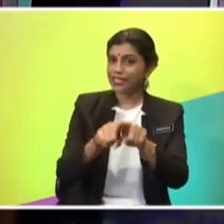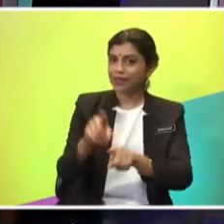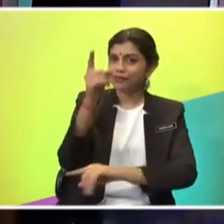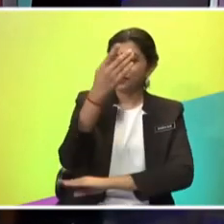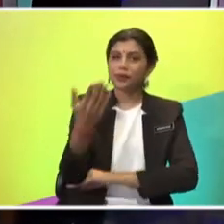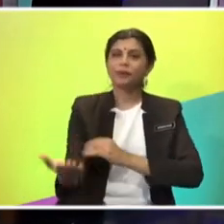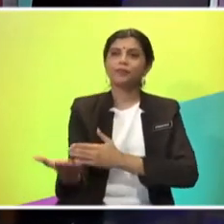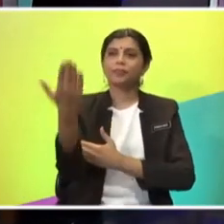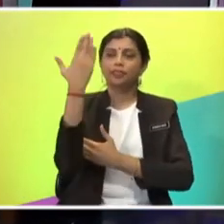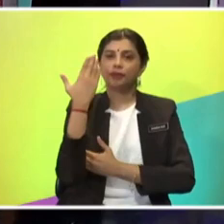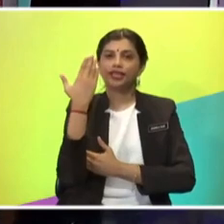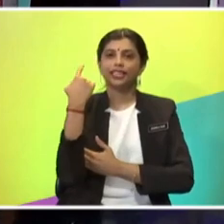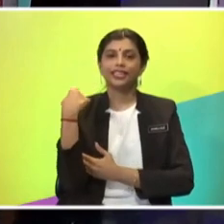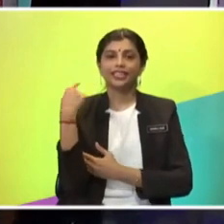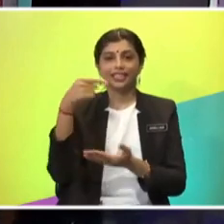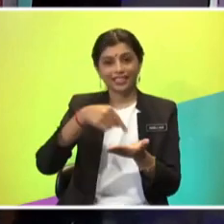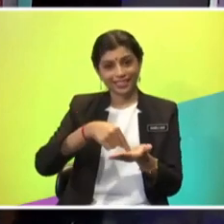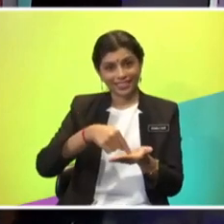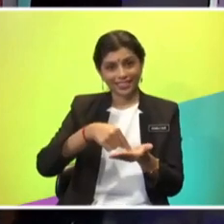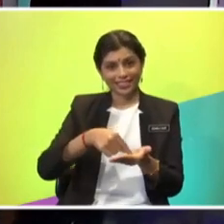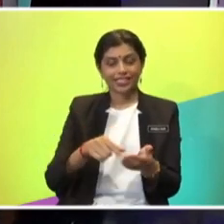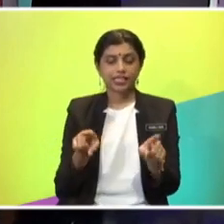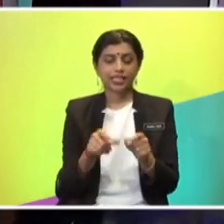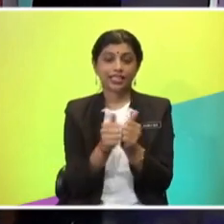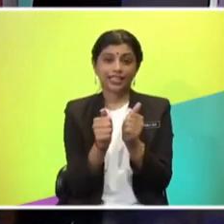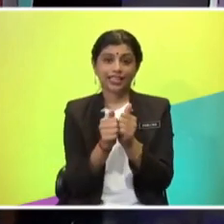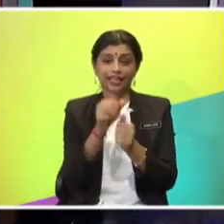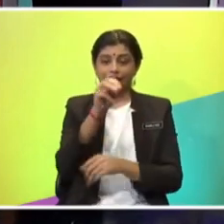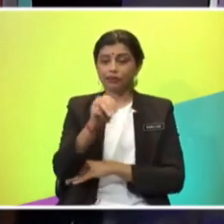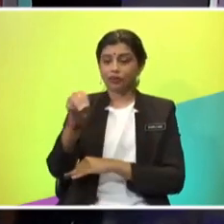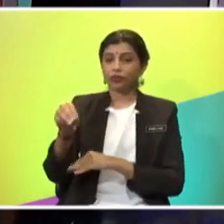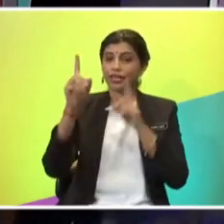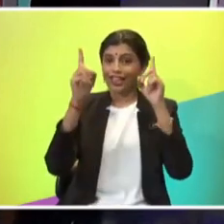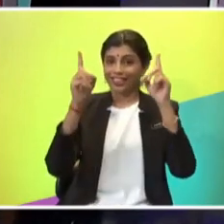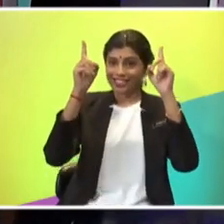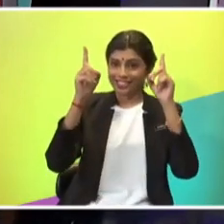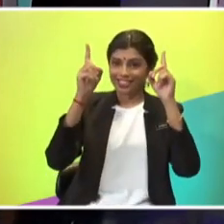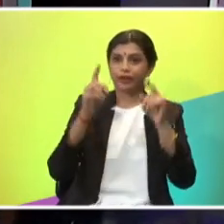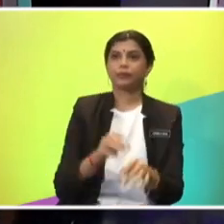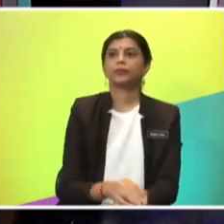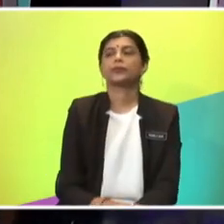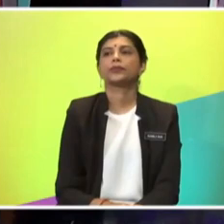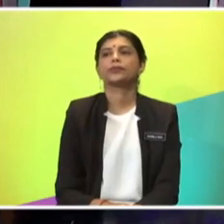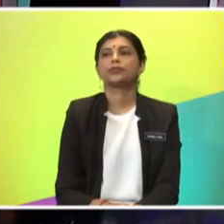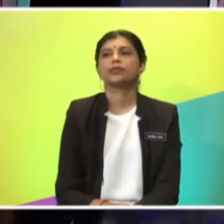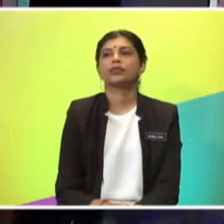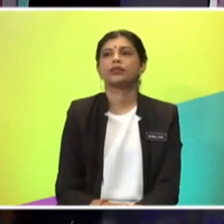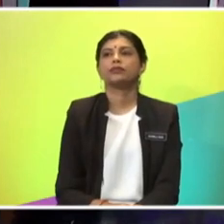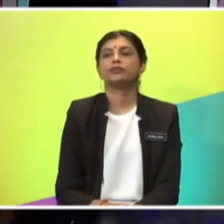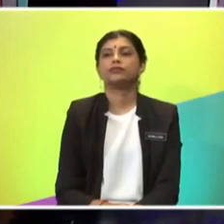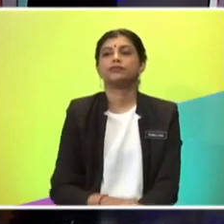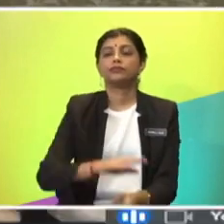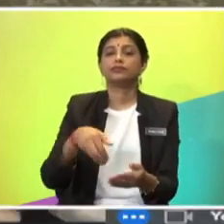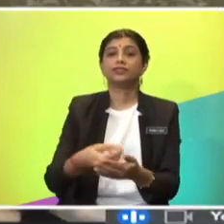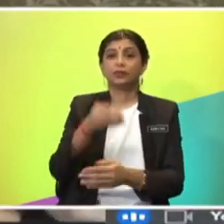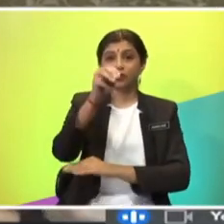ini menemani anak-anak yang comel-comel ini di Google Meet. Kita ada adik kita Ishraf Iman, kita ada adik Louis,